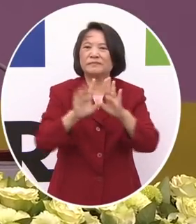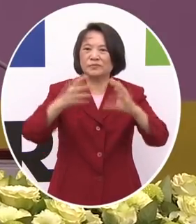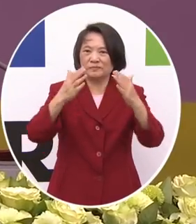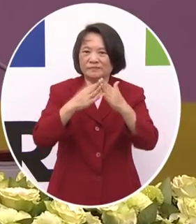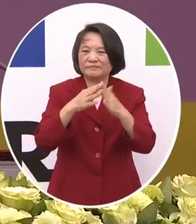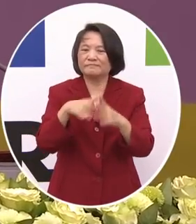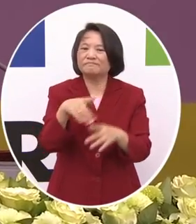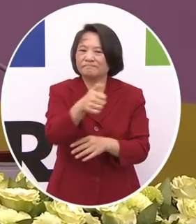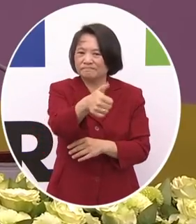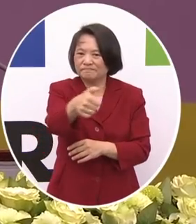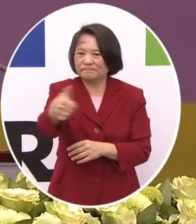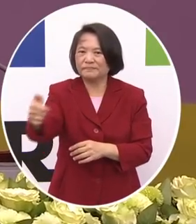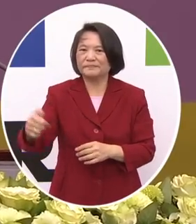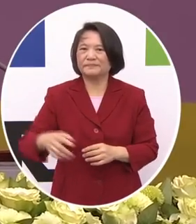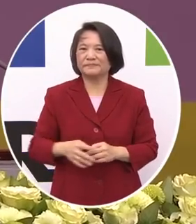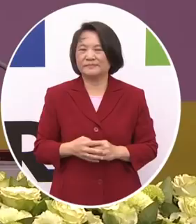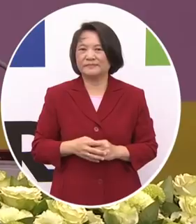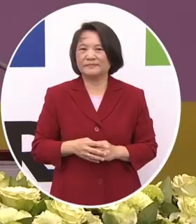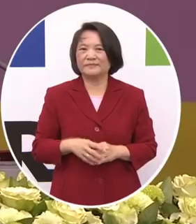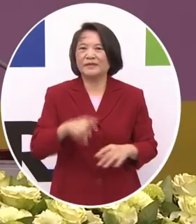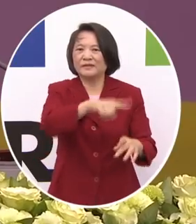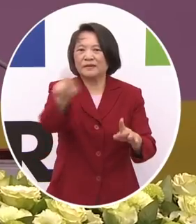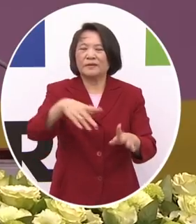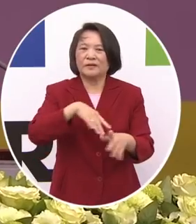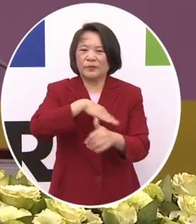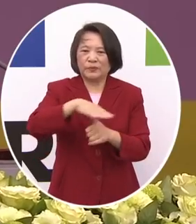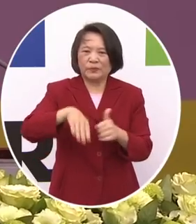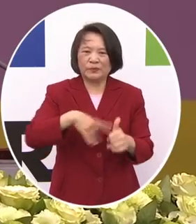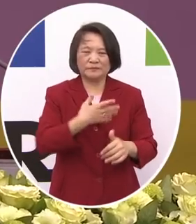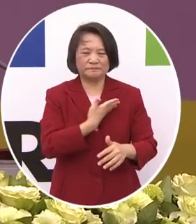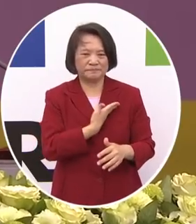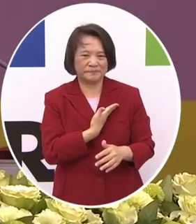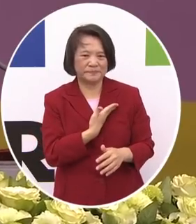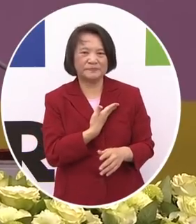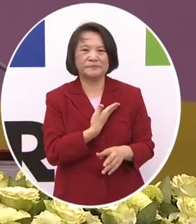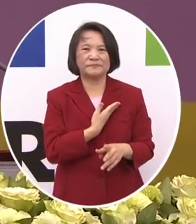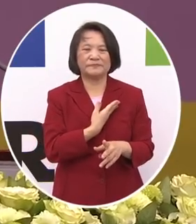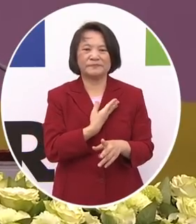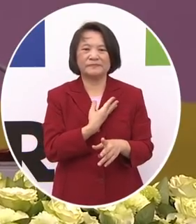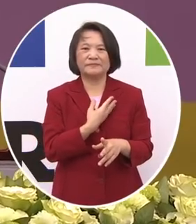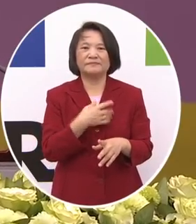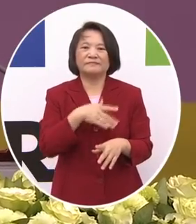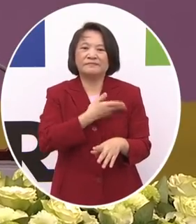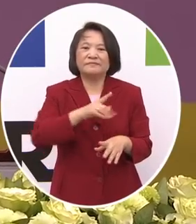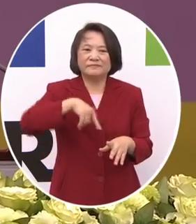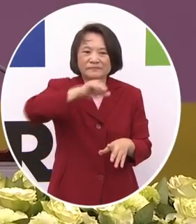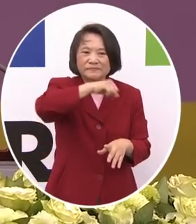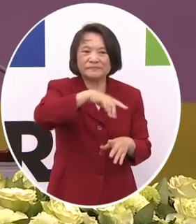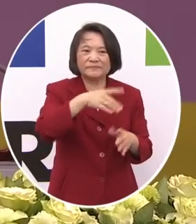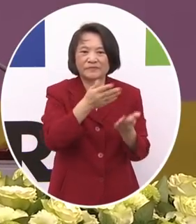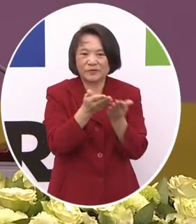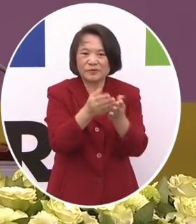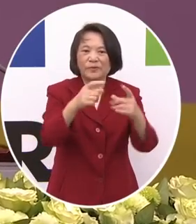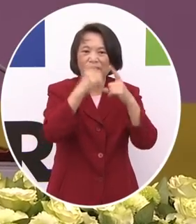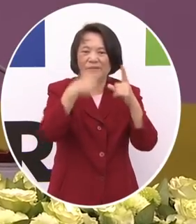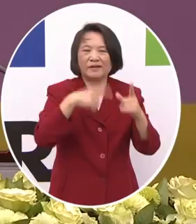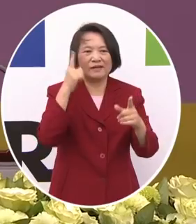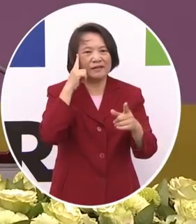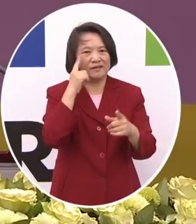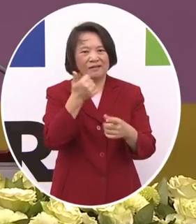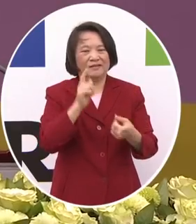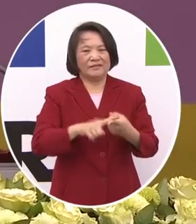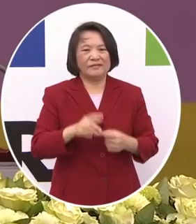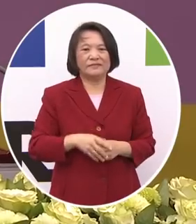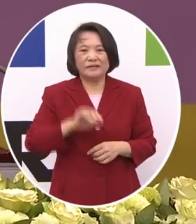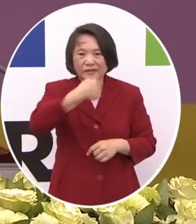位忍受的孤独和艰难照亮的海岸。台湾就是一个